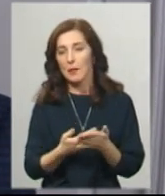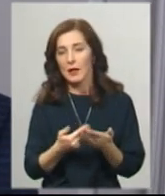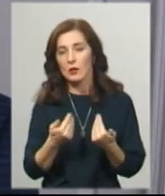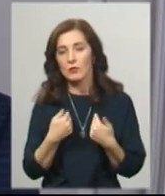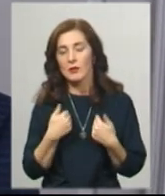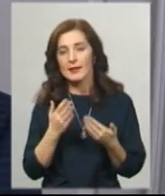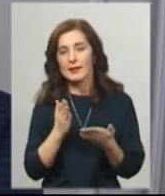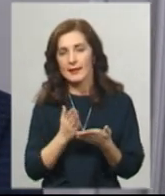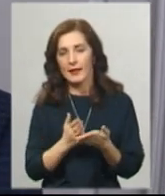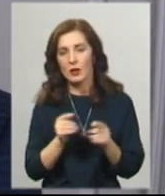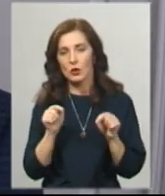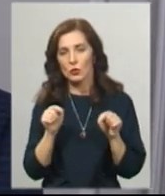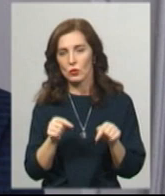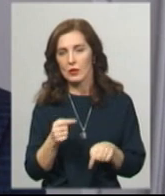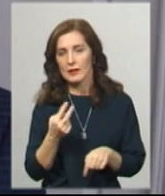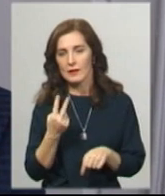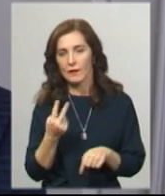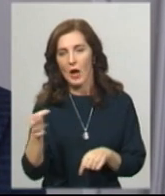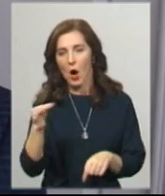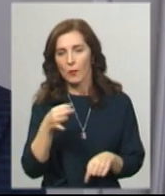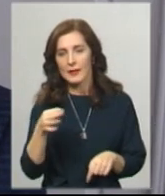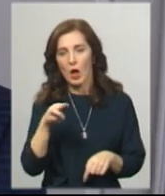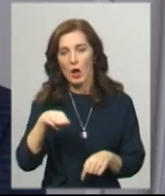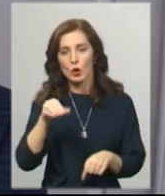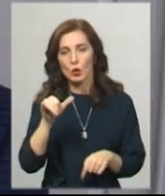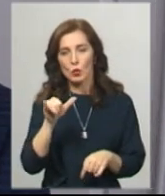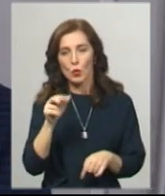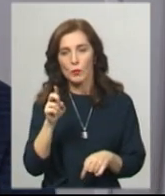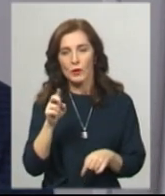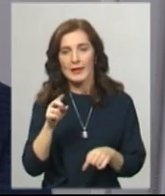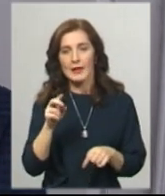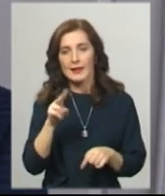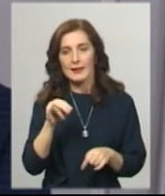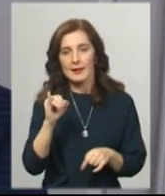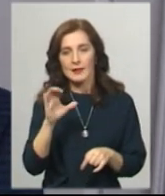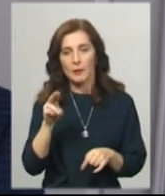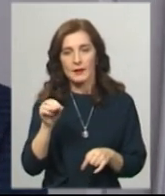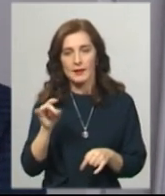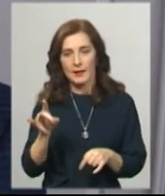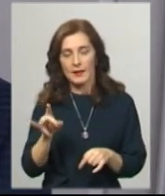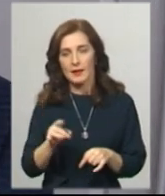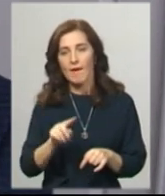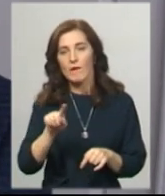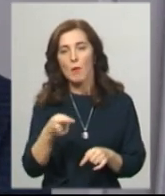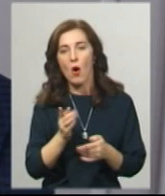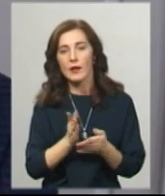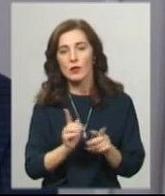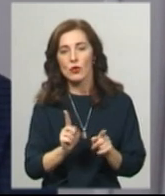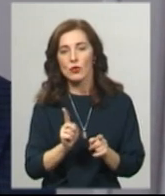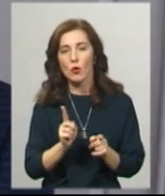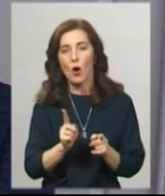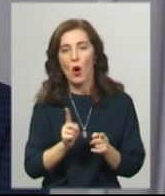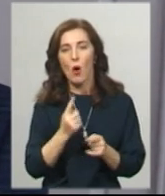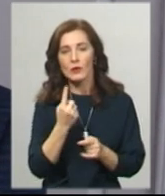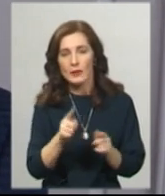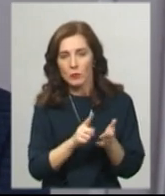ще дві обласні тут диспансери, ще дві тут лікарні. Тепер вимога є, що тільки один повинен бути, а